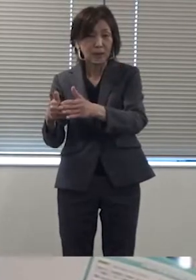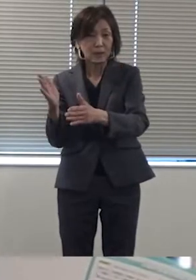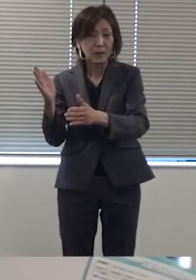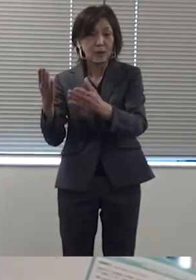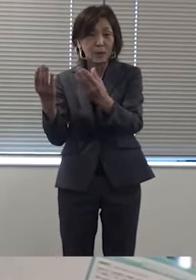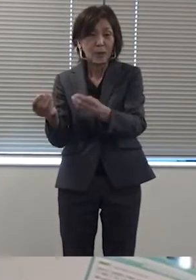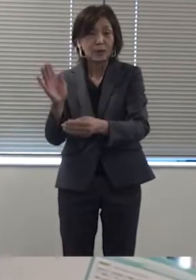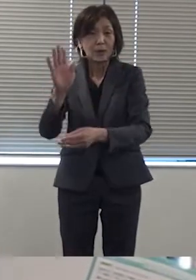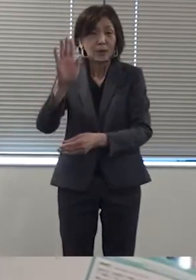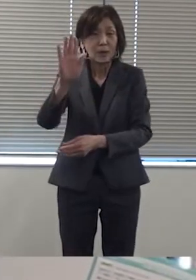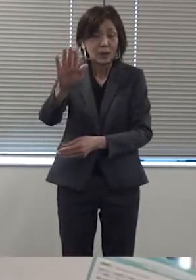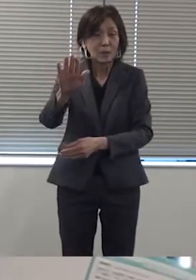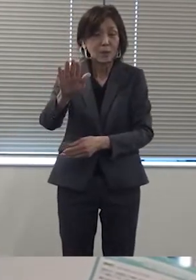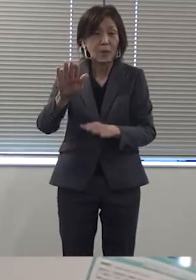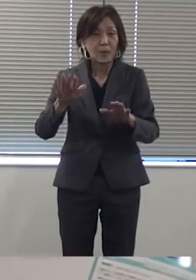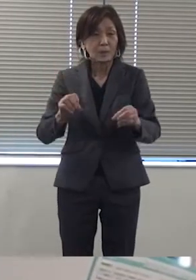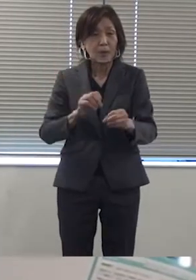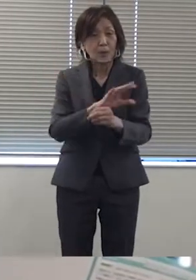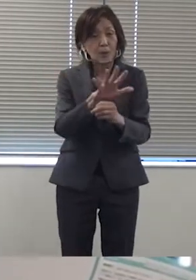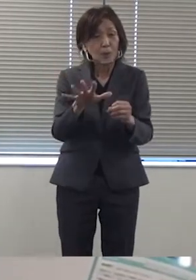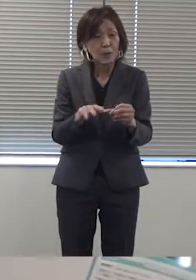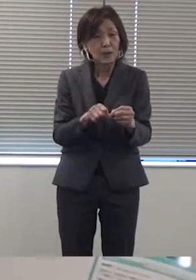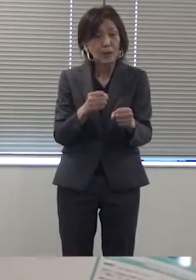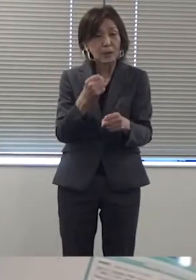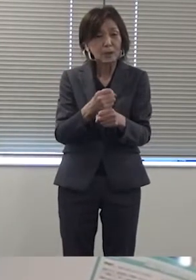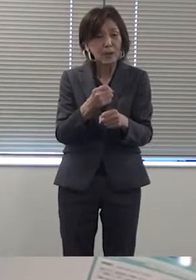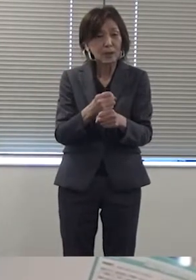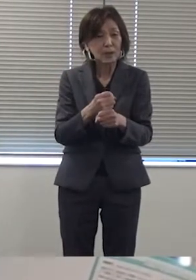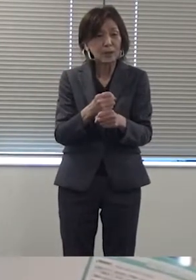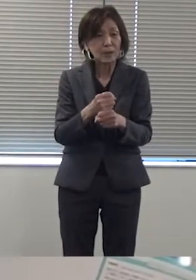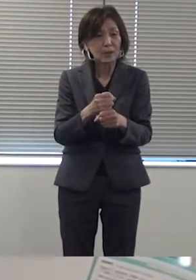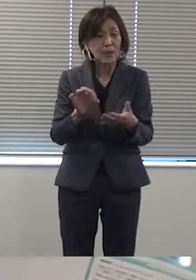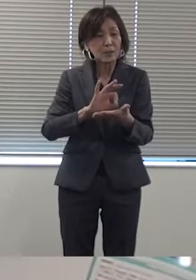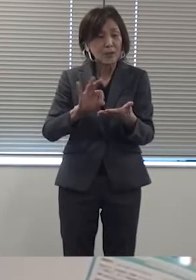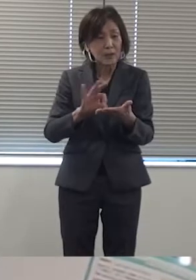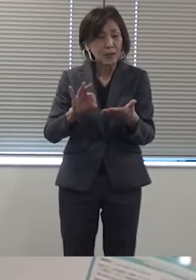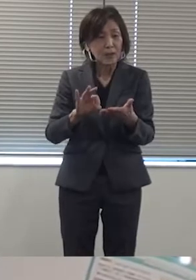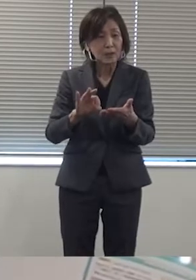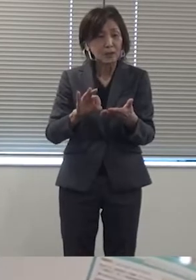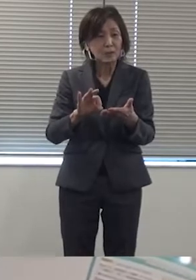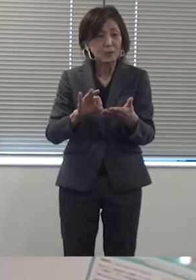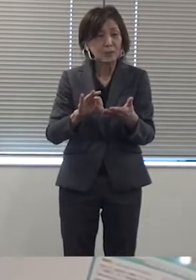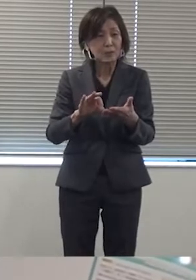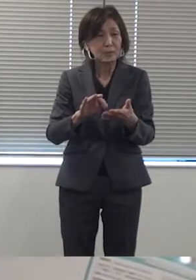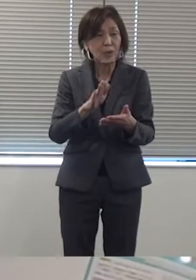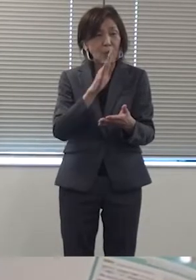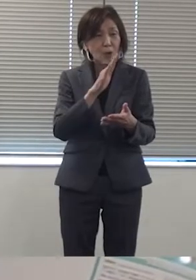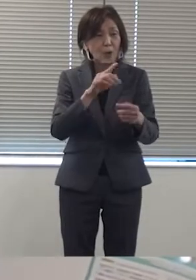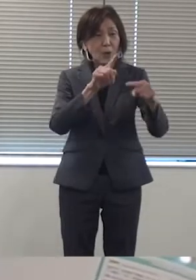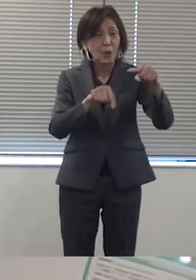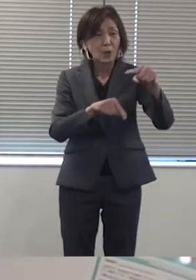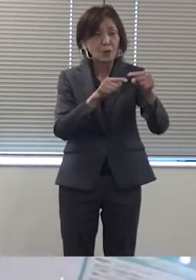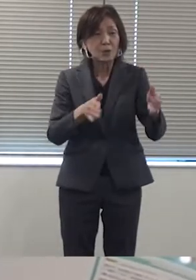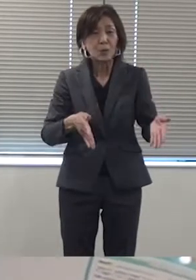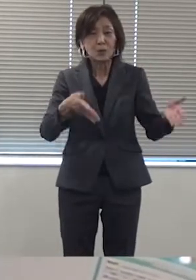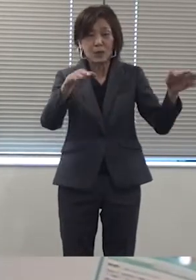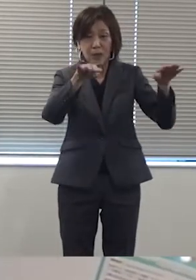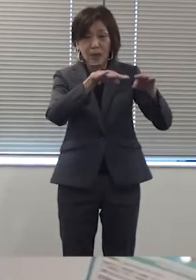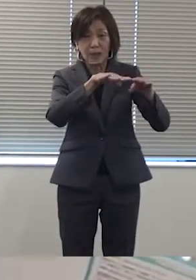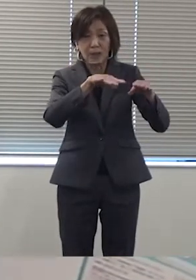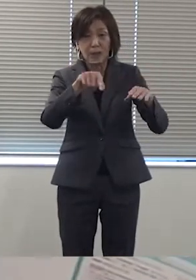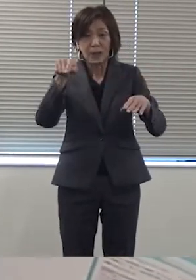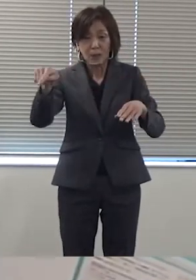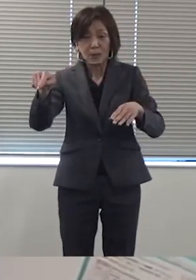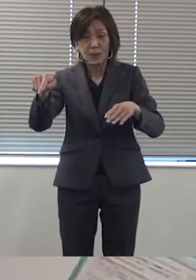屋が空くので、本庁舎に戻ってきますが、それまでの間は南別館で、相談窓口を開設しますので、ただし予約